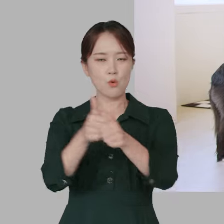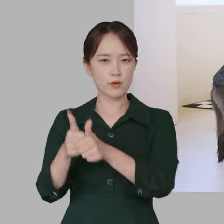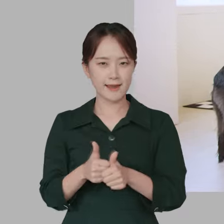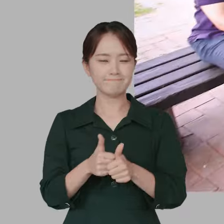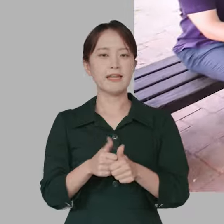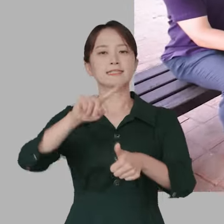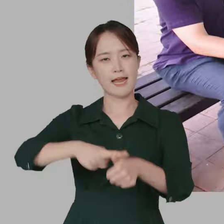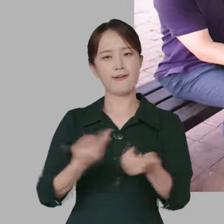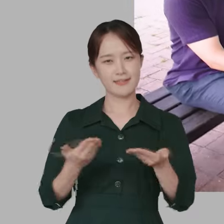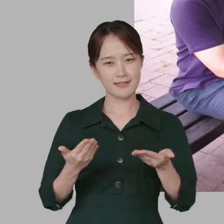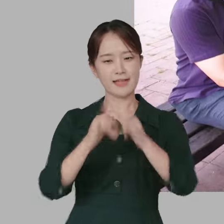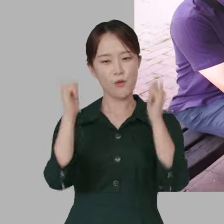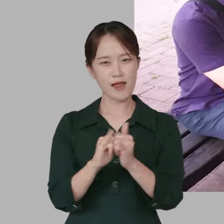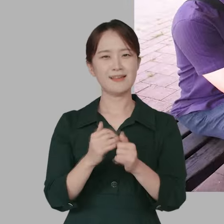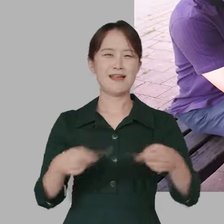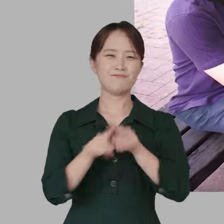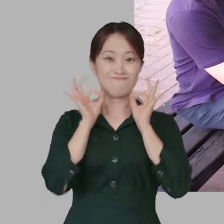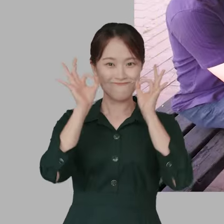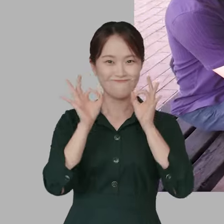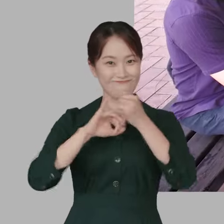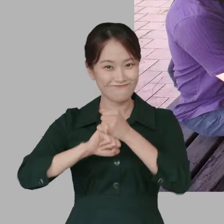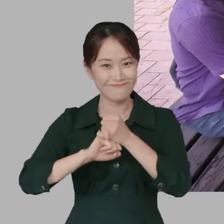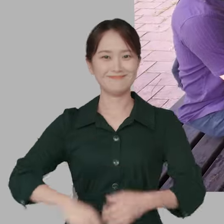사회가 될 수 있도록 함께 노력해 주실 거죠?